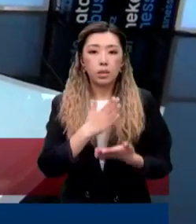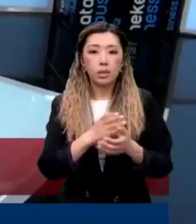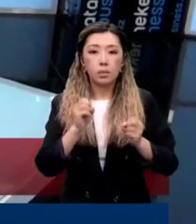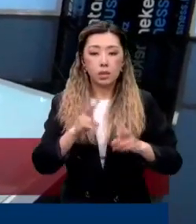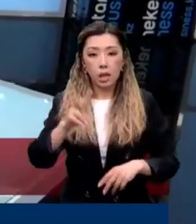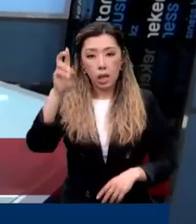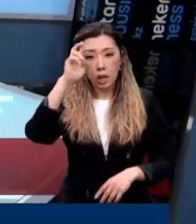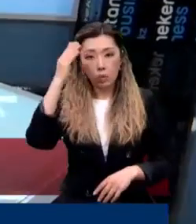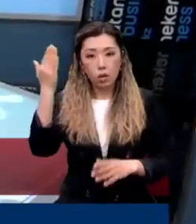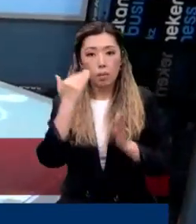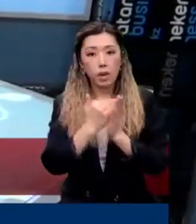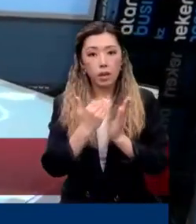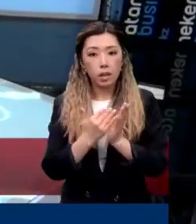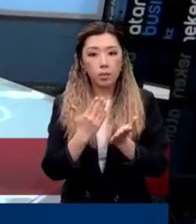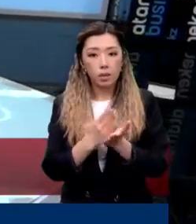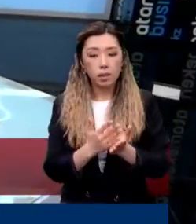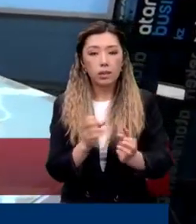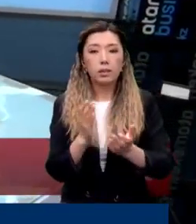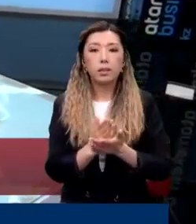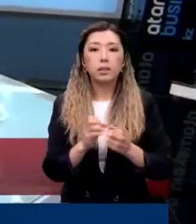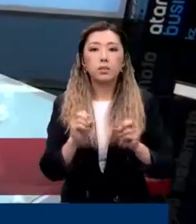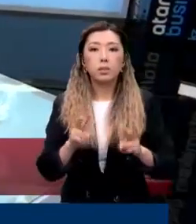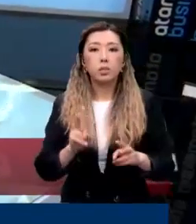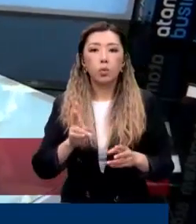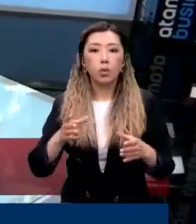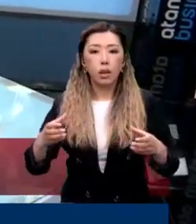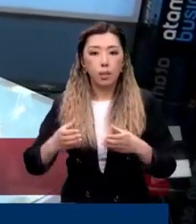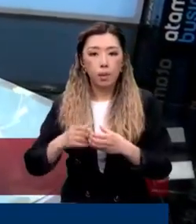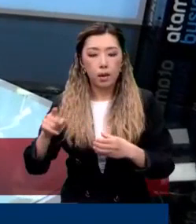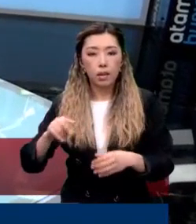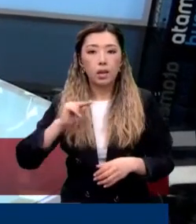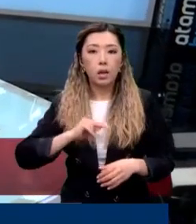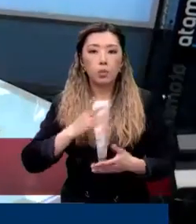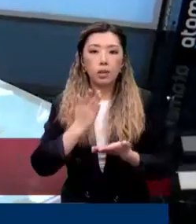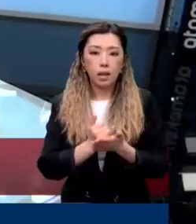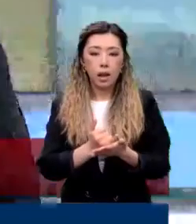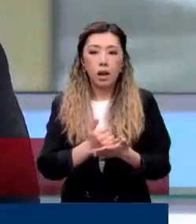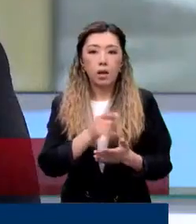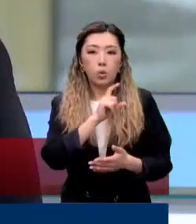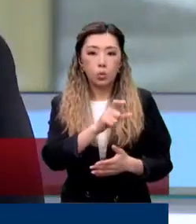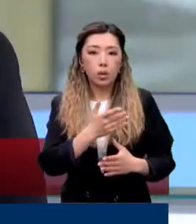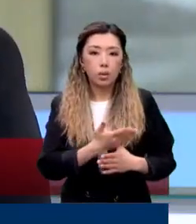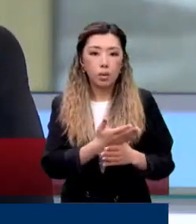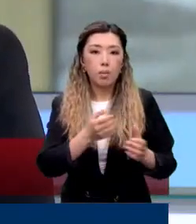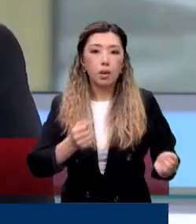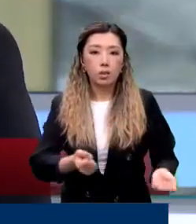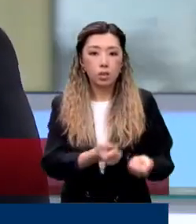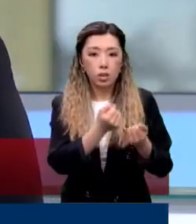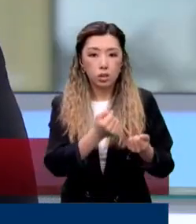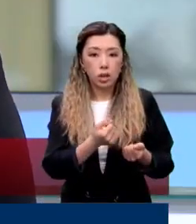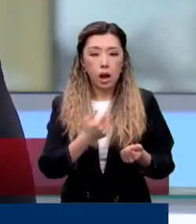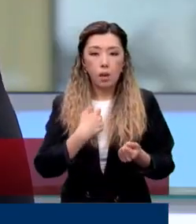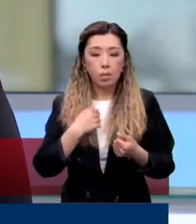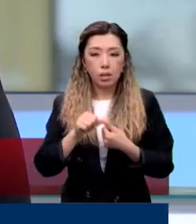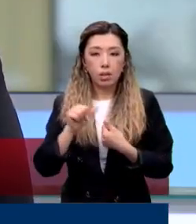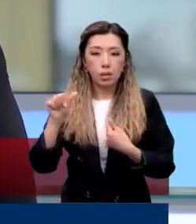какие-то государственные программы, есть те направления, которые предусмотрены государственными органами, и мы не можем их заменить